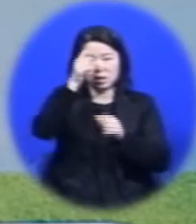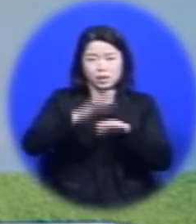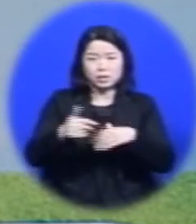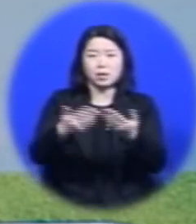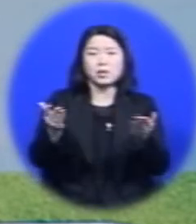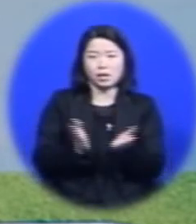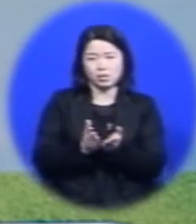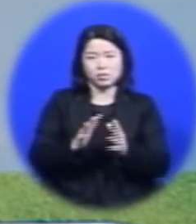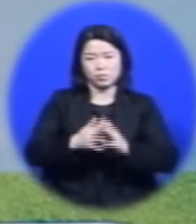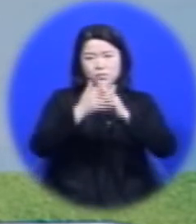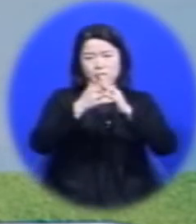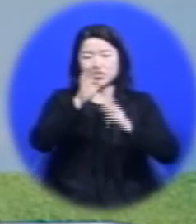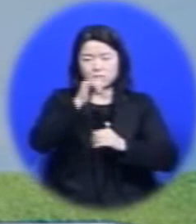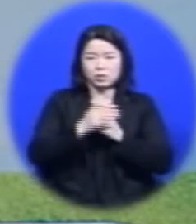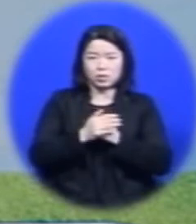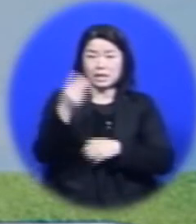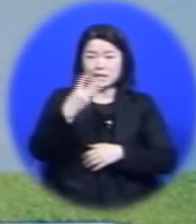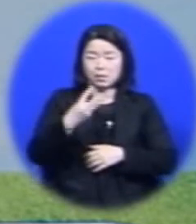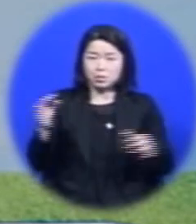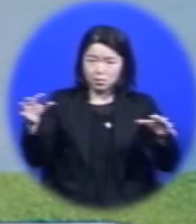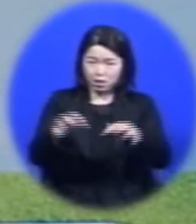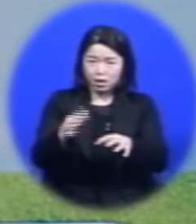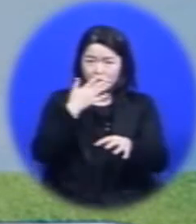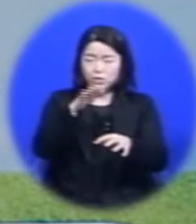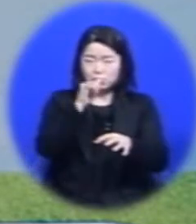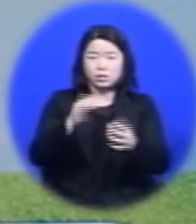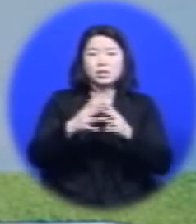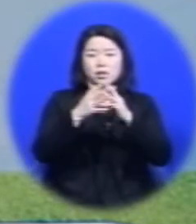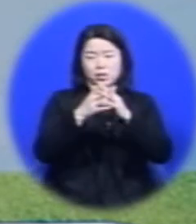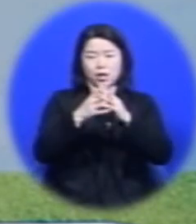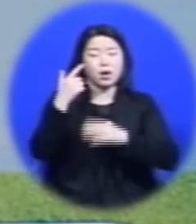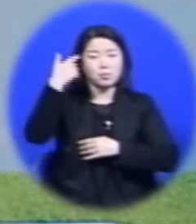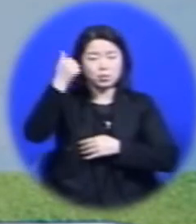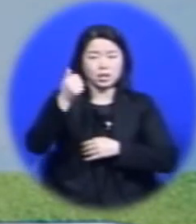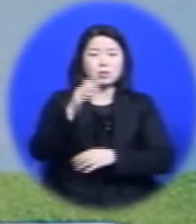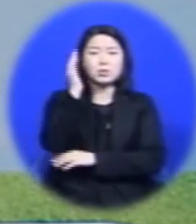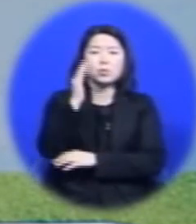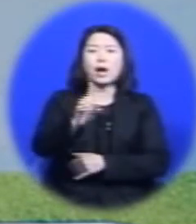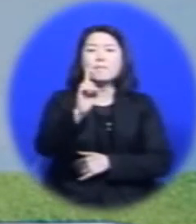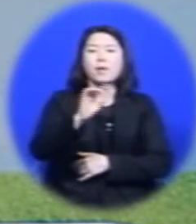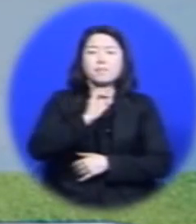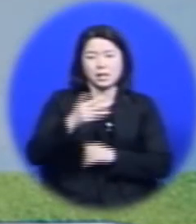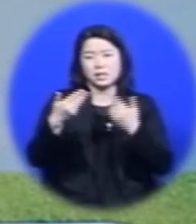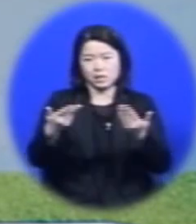지은 거예요 3000명 들어간 앱에서 목사님 한번 설계하게 하자구